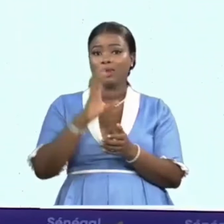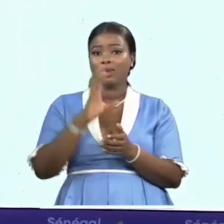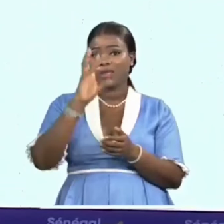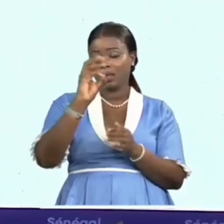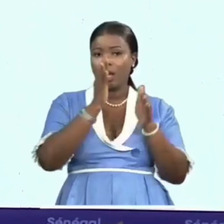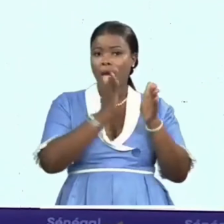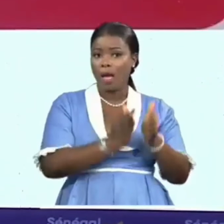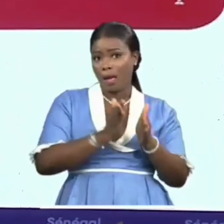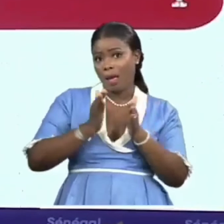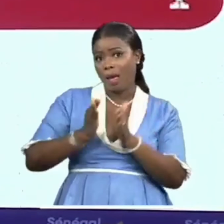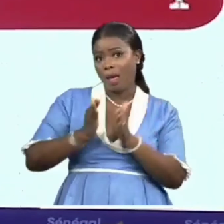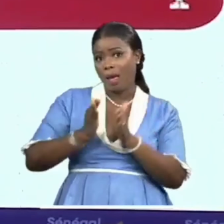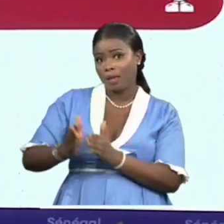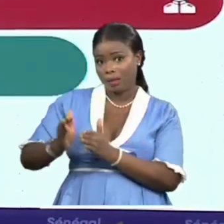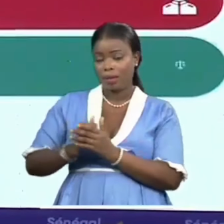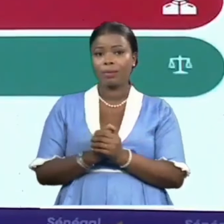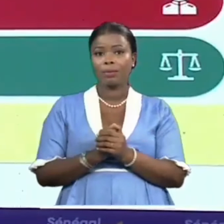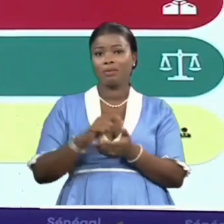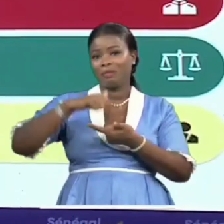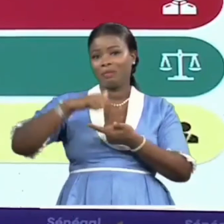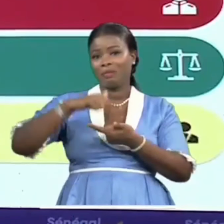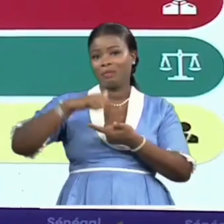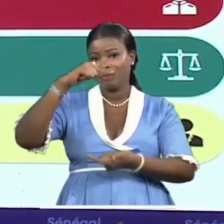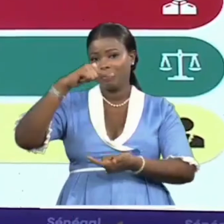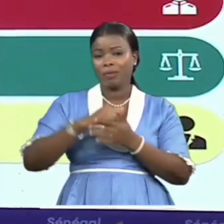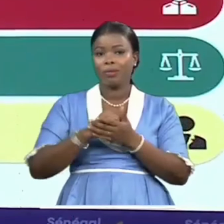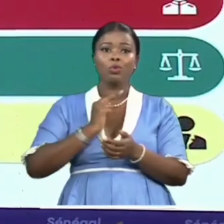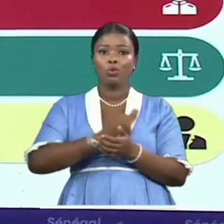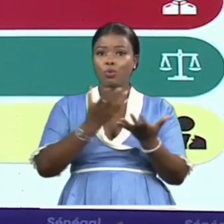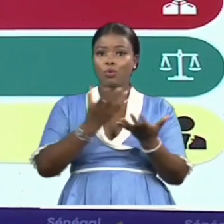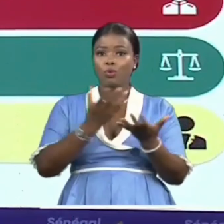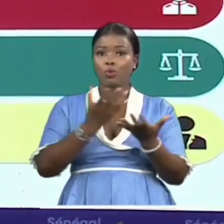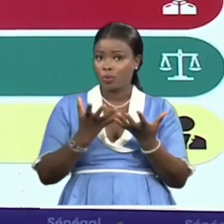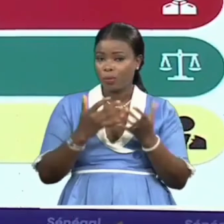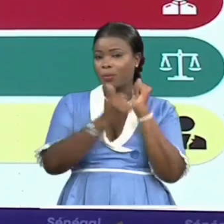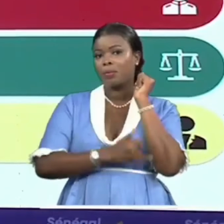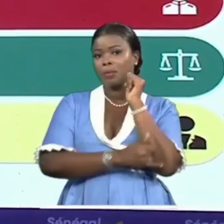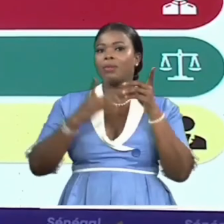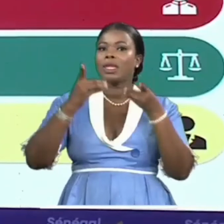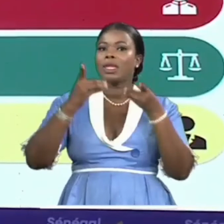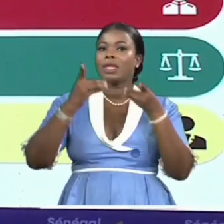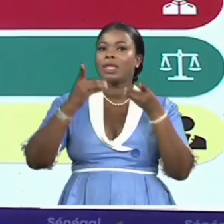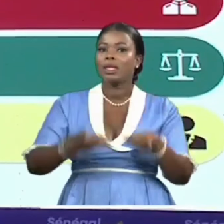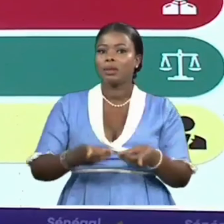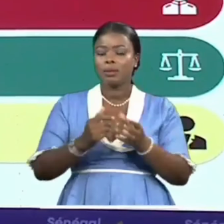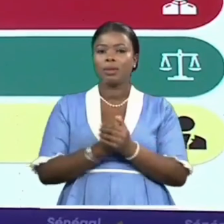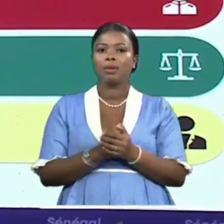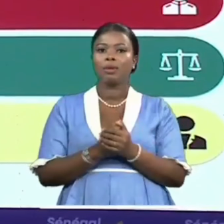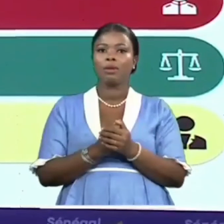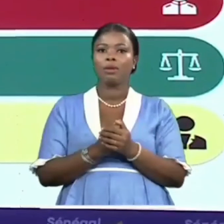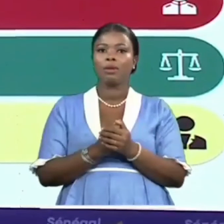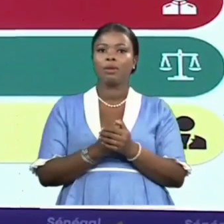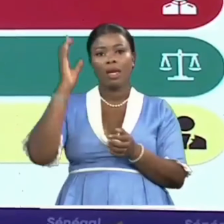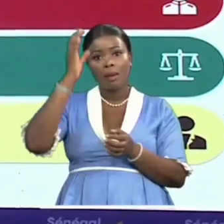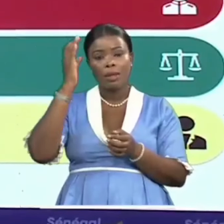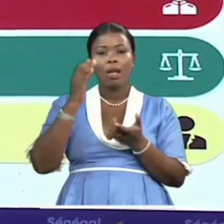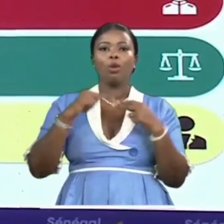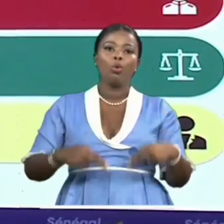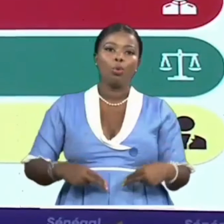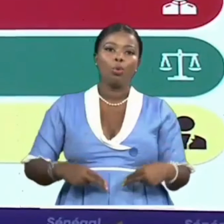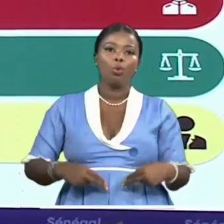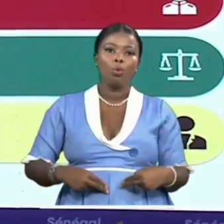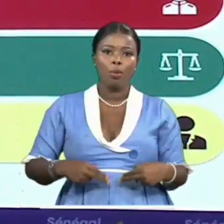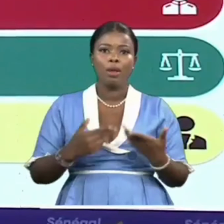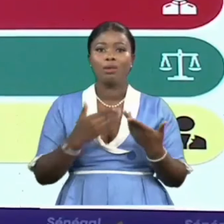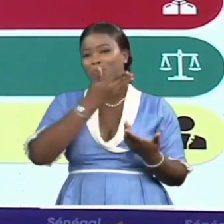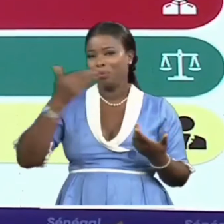le premier axe nous souhaitons que le pays dispose d'un capital humain de qualité et nous savons tous